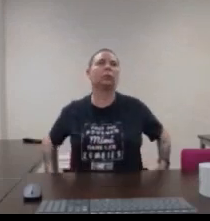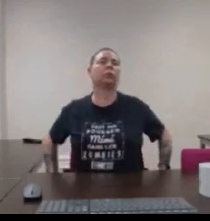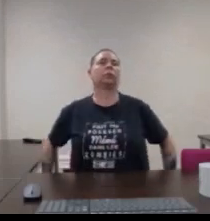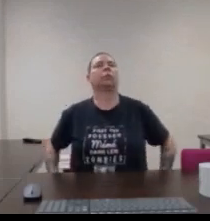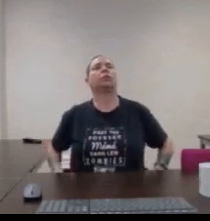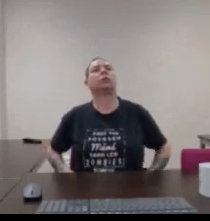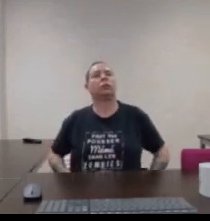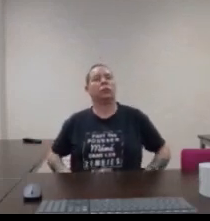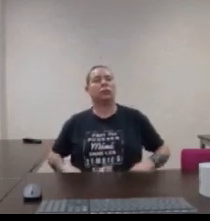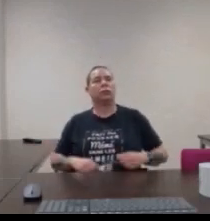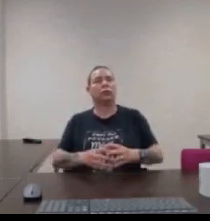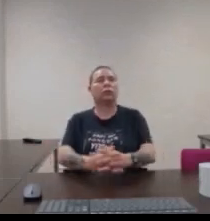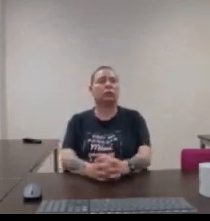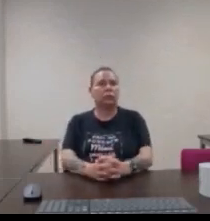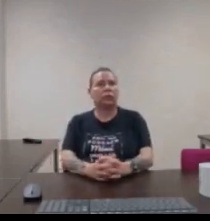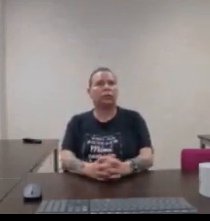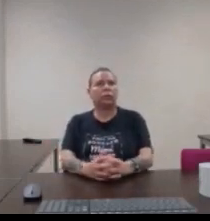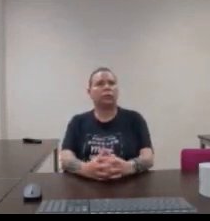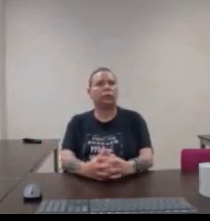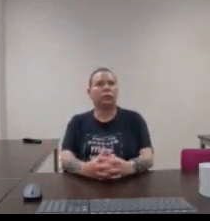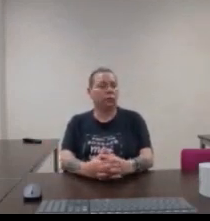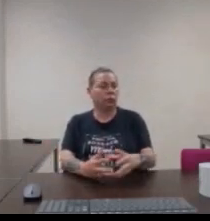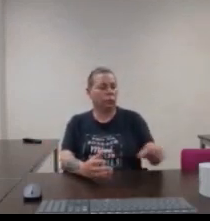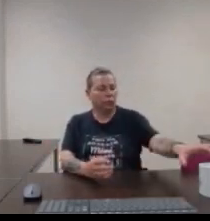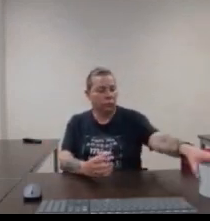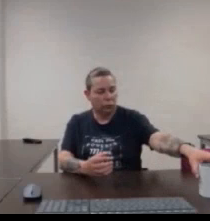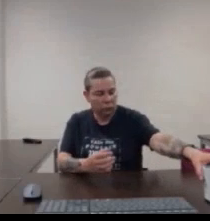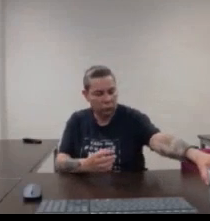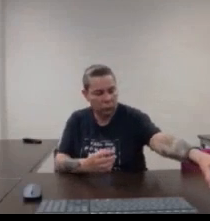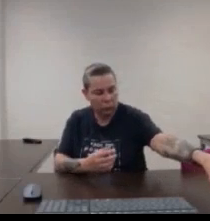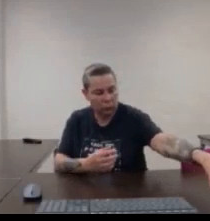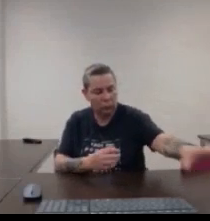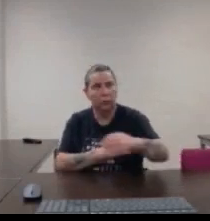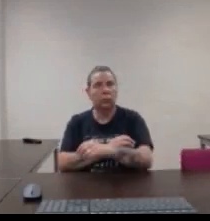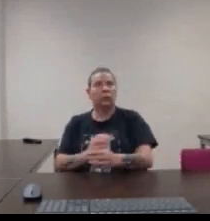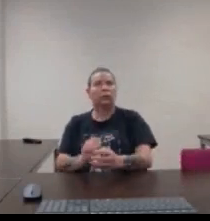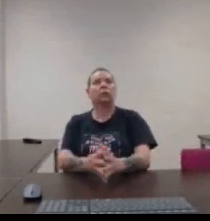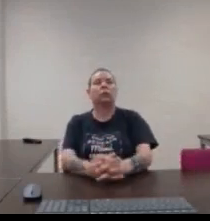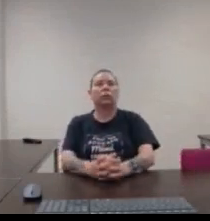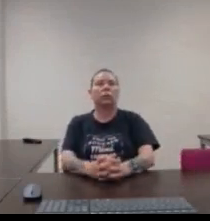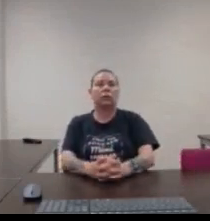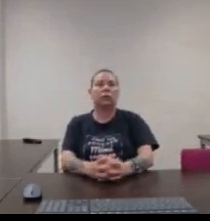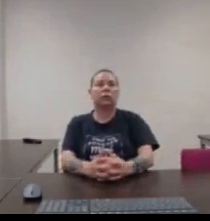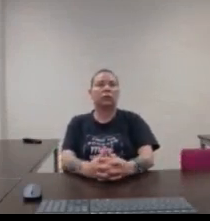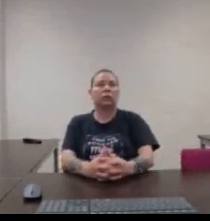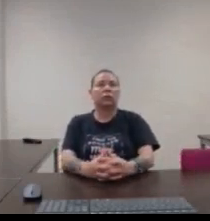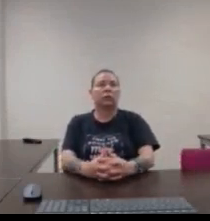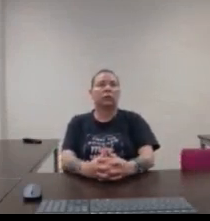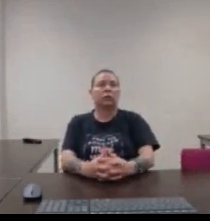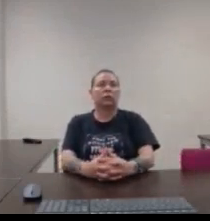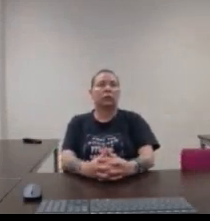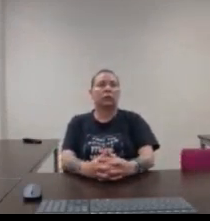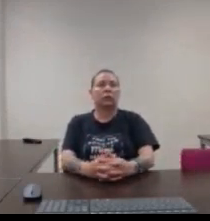permet d'avancer ou de reculer l'assise et ça va venir limiter l'appui du siège à l'arrière des genoux et donc les troubles circulatoires dont vous